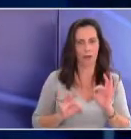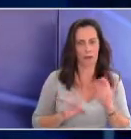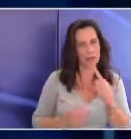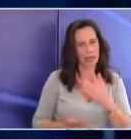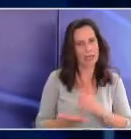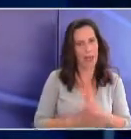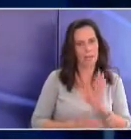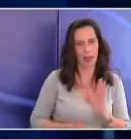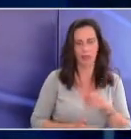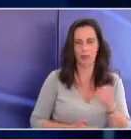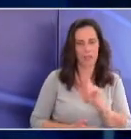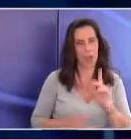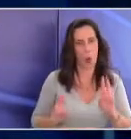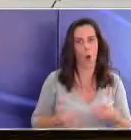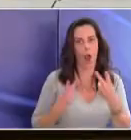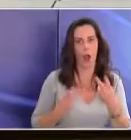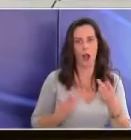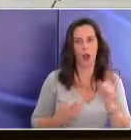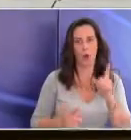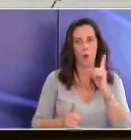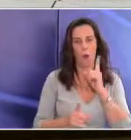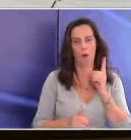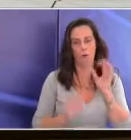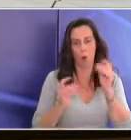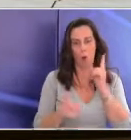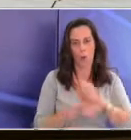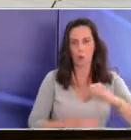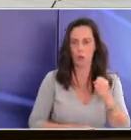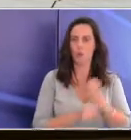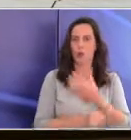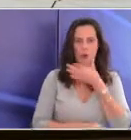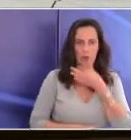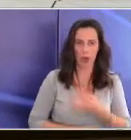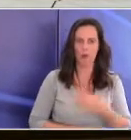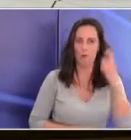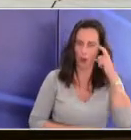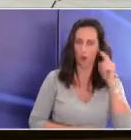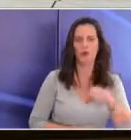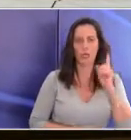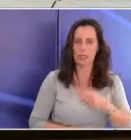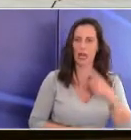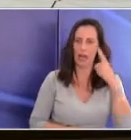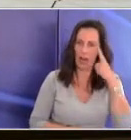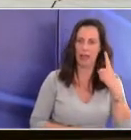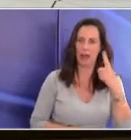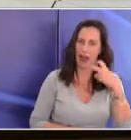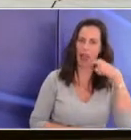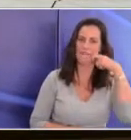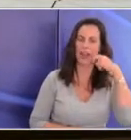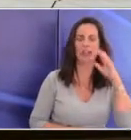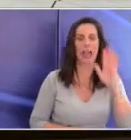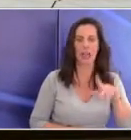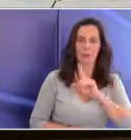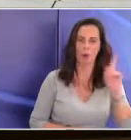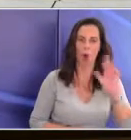נודע על האמת, וזה לא קל. בטח לא מול סקוטלנד, ועשינו עבודה יפה, ואני חושבת שצריך לדעת לפרגן גם